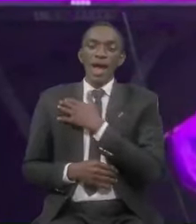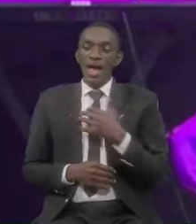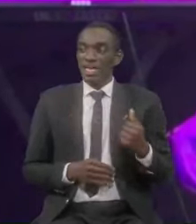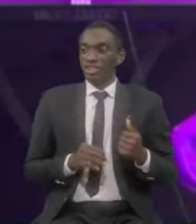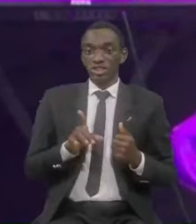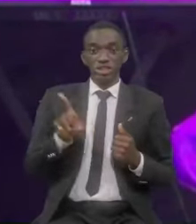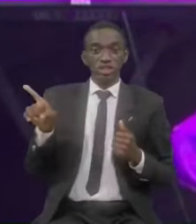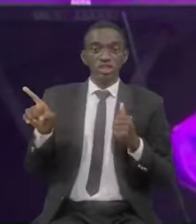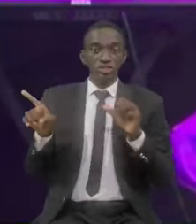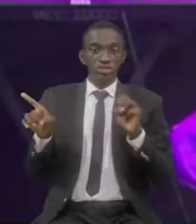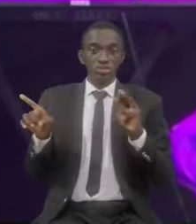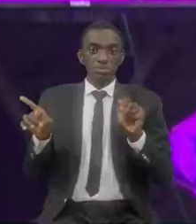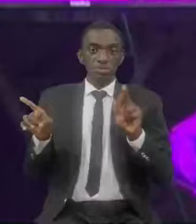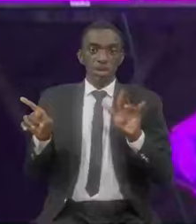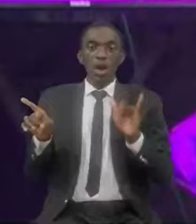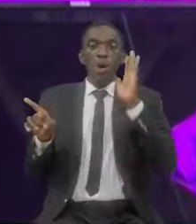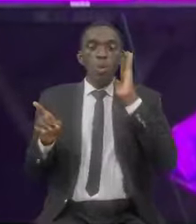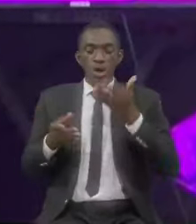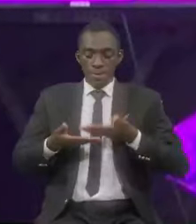Elle enfantera